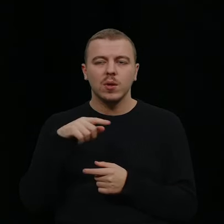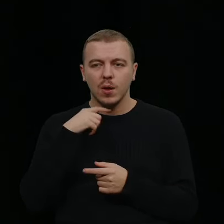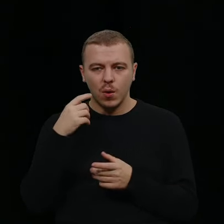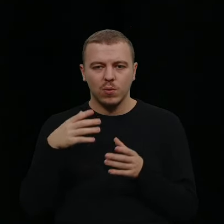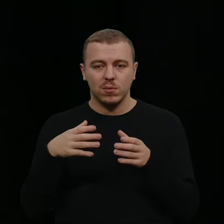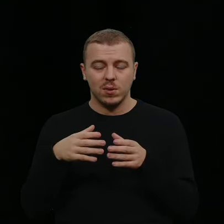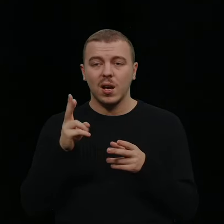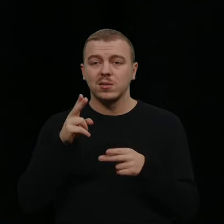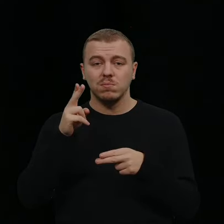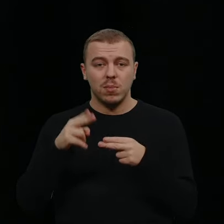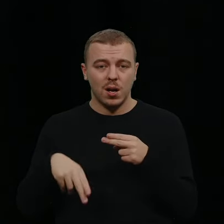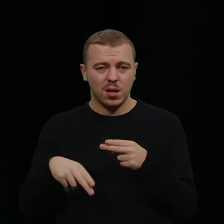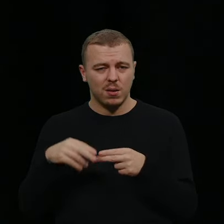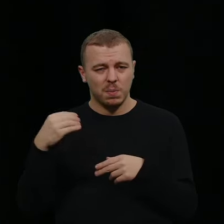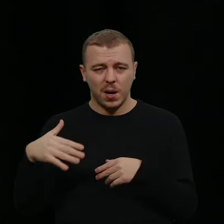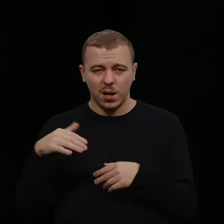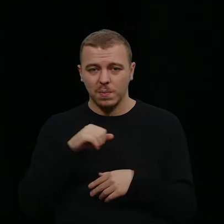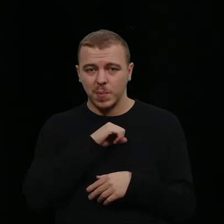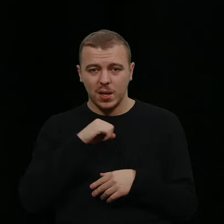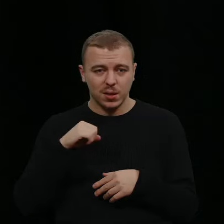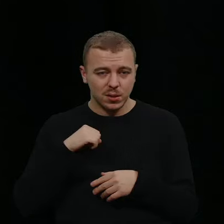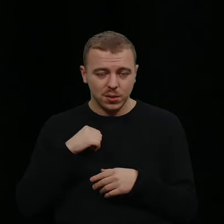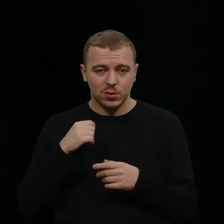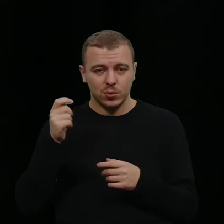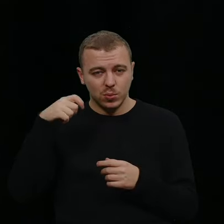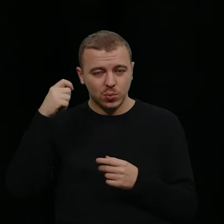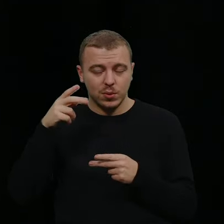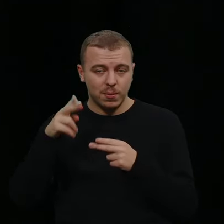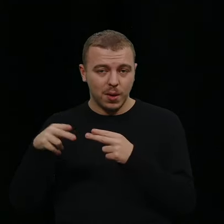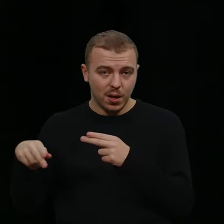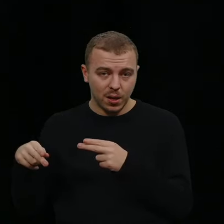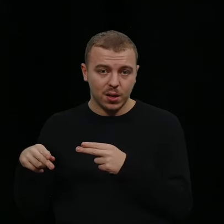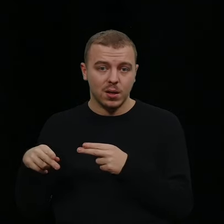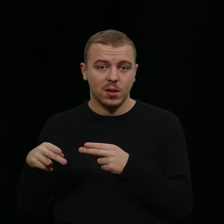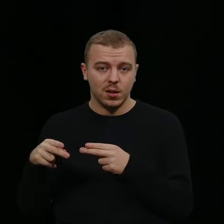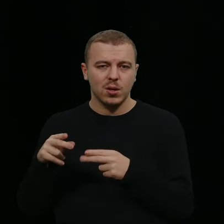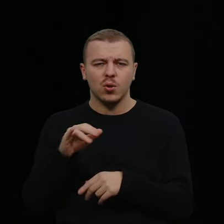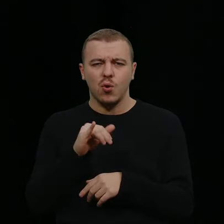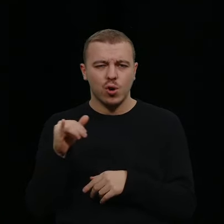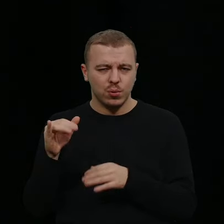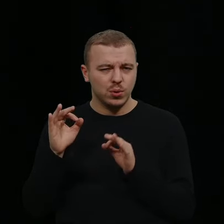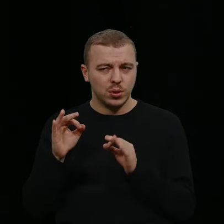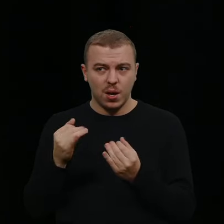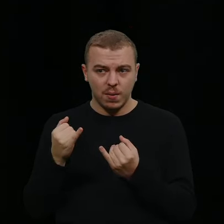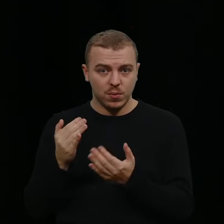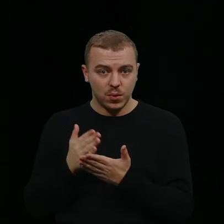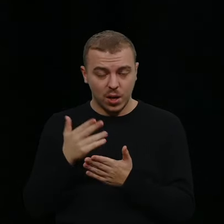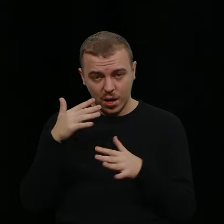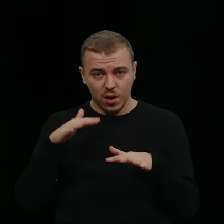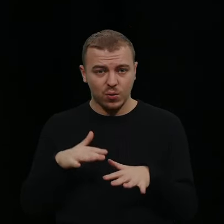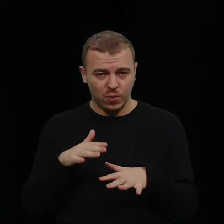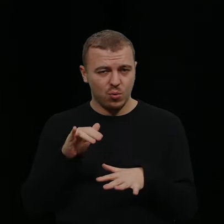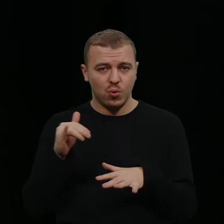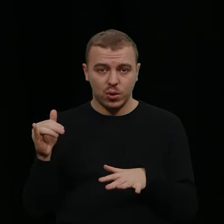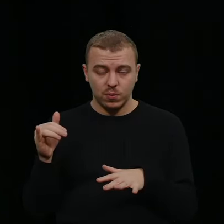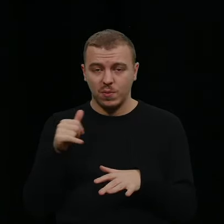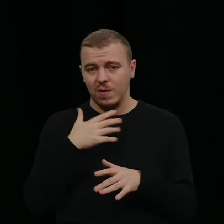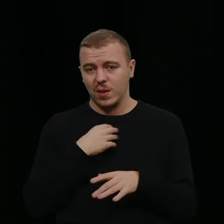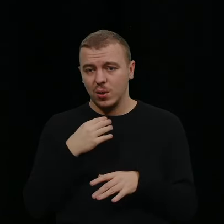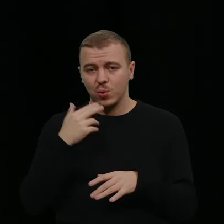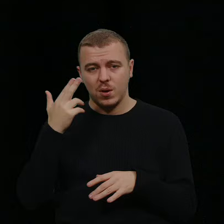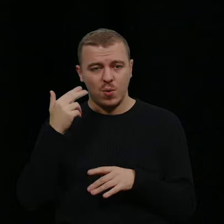didelė dalis baigusių labai brangias medicinos studijas ir tikrai kokybiškas medicinos studijas čia Lietuvoje, tiek Vilniuje,